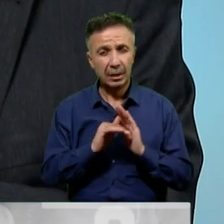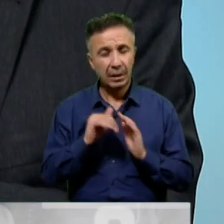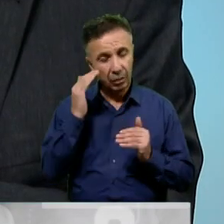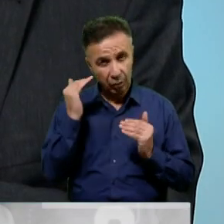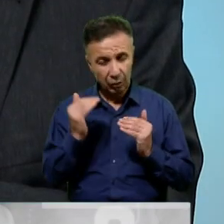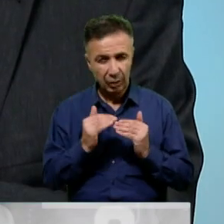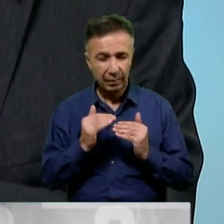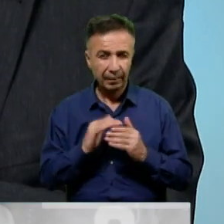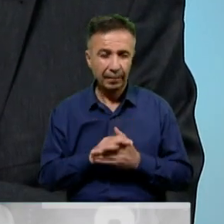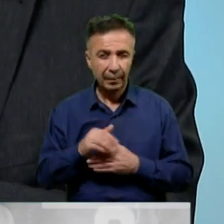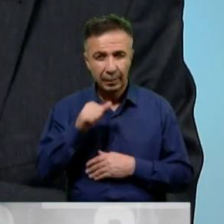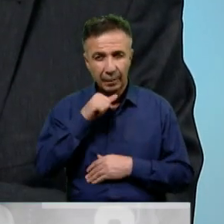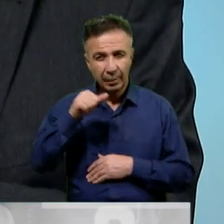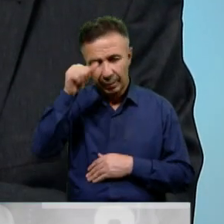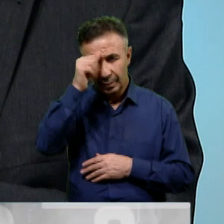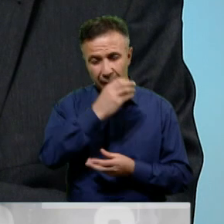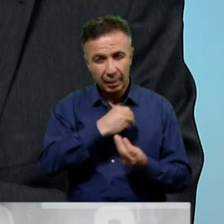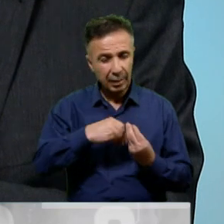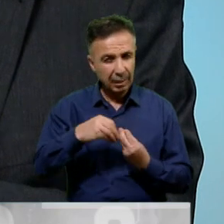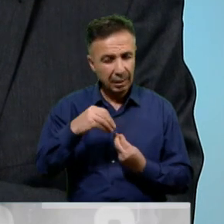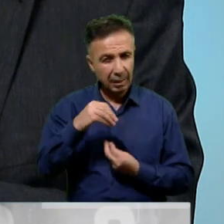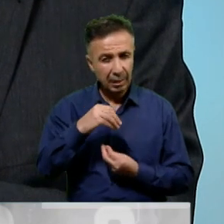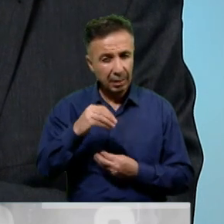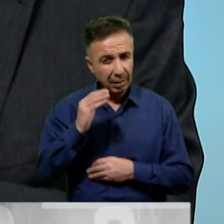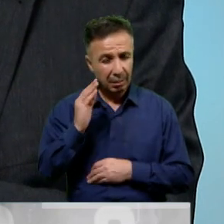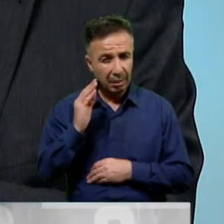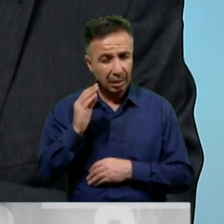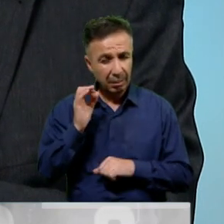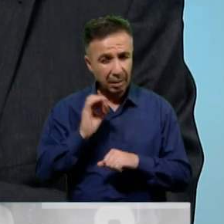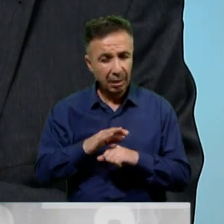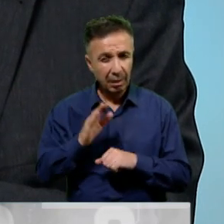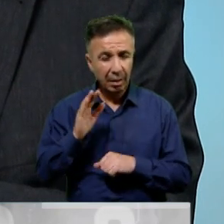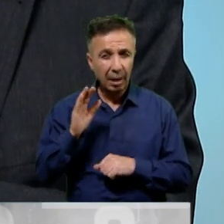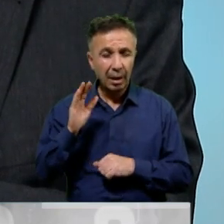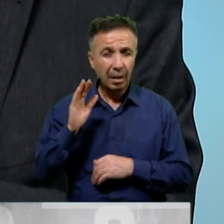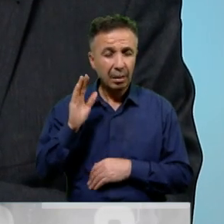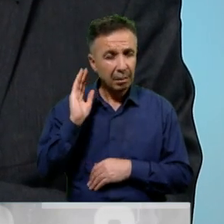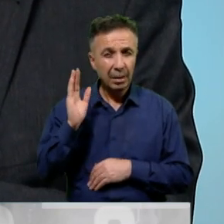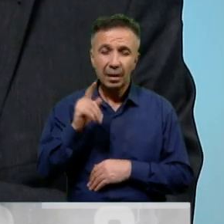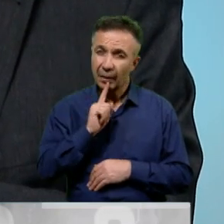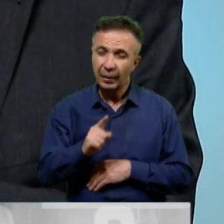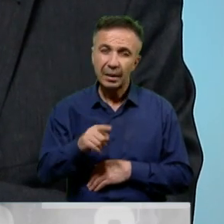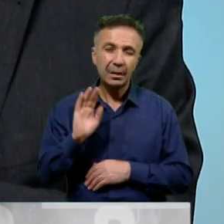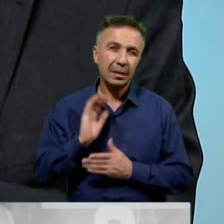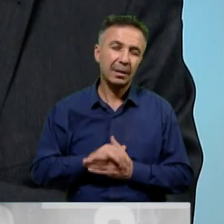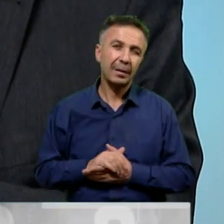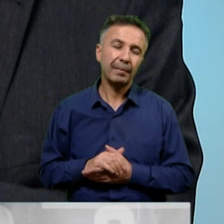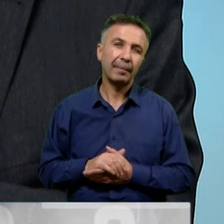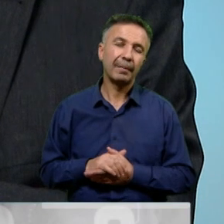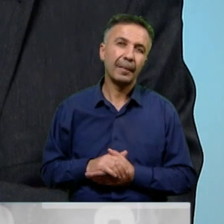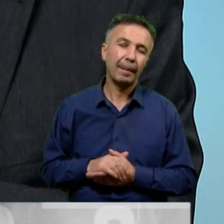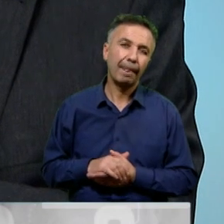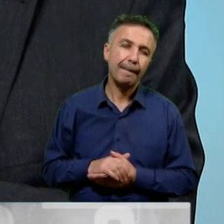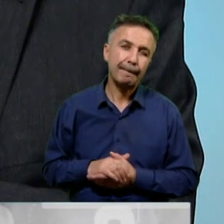taşıyorsa taşıdı hacca gitmeye imkanı var. Hemen gitmesine gerek yok mu? Hemen gitmesi farz değil. terahi dediğim iki kanaat var burada.